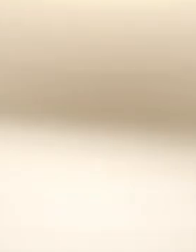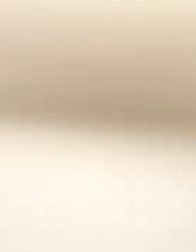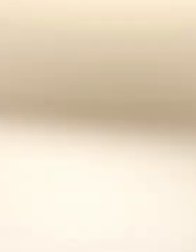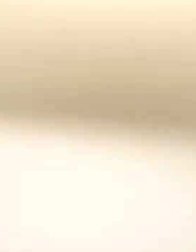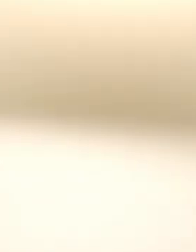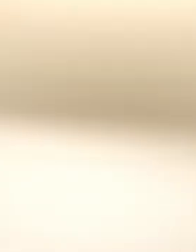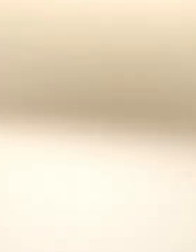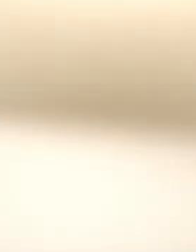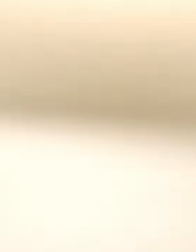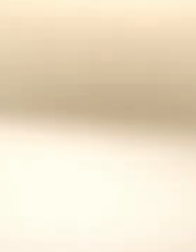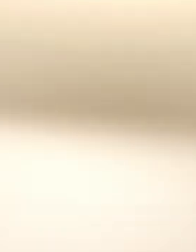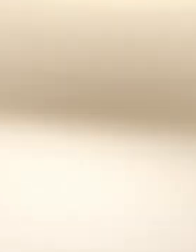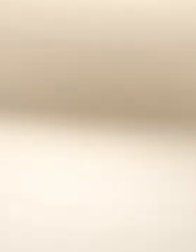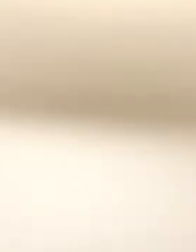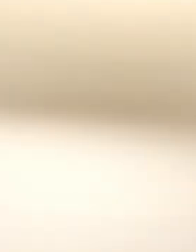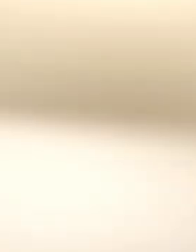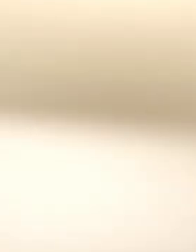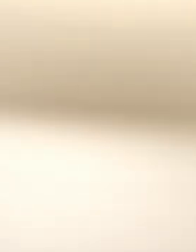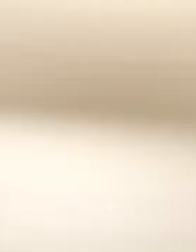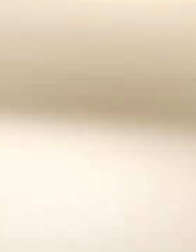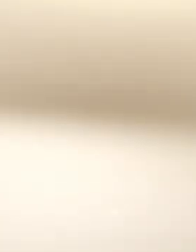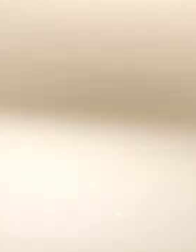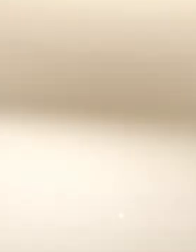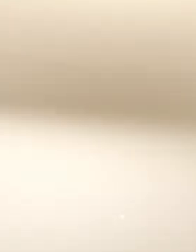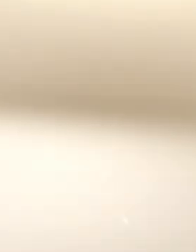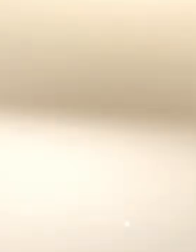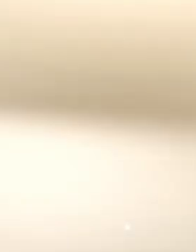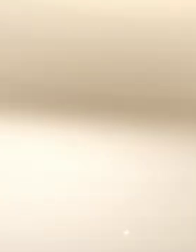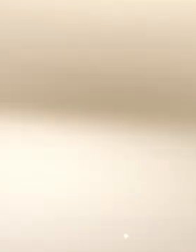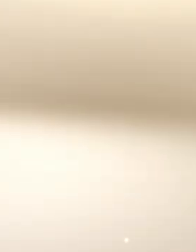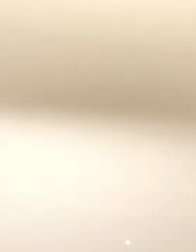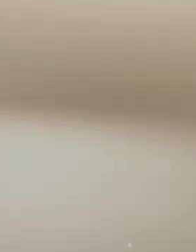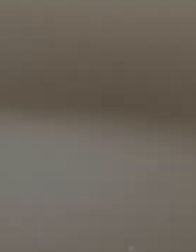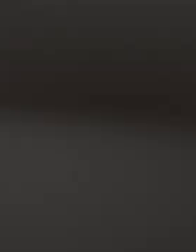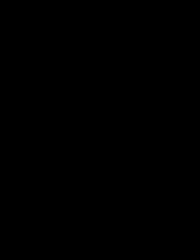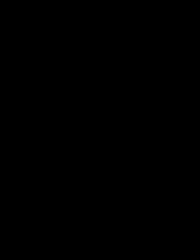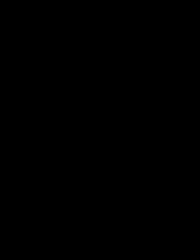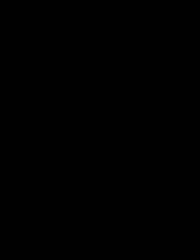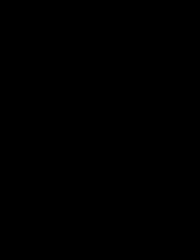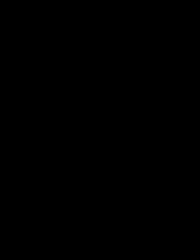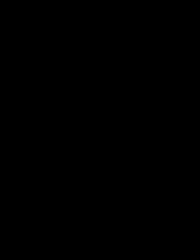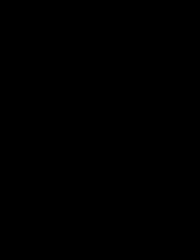www.astronarium www.facebook